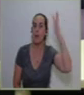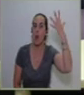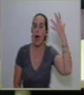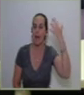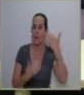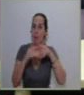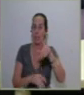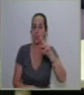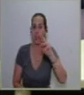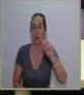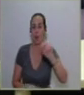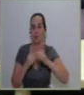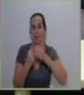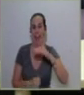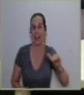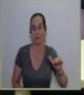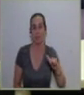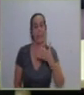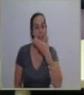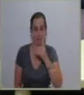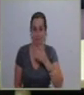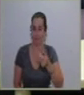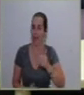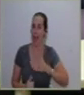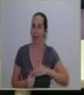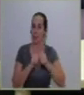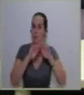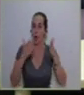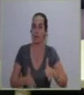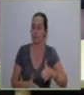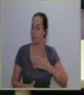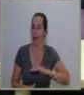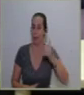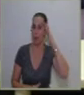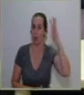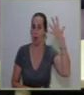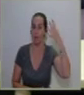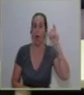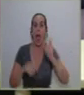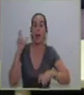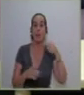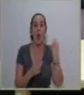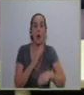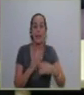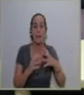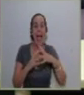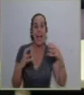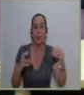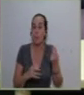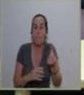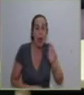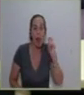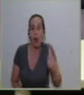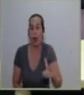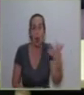של נואל משוברי גלים? יפה, יפה שאמרת, חג הסוכות כמובן, שאולי החג המטורף מכל. אנשים קונים אתרוגים בכל הכסף